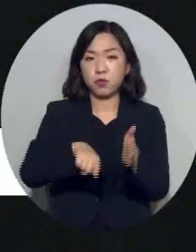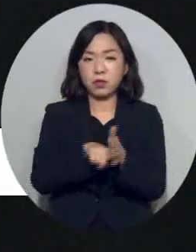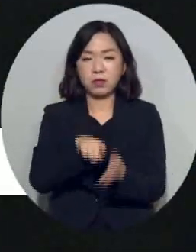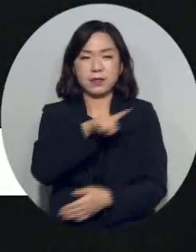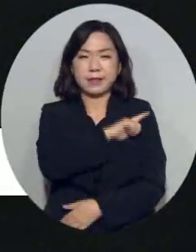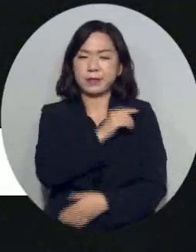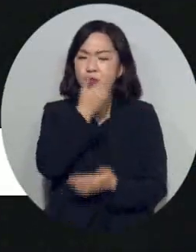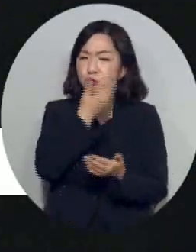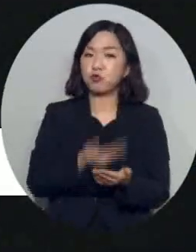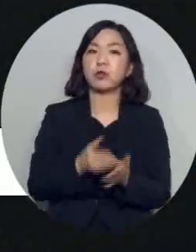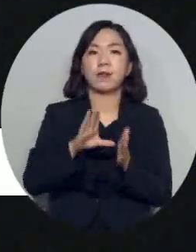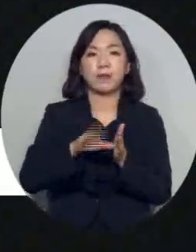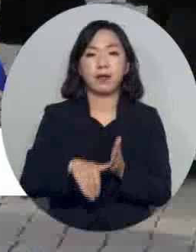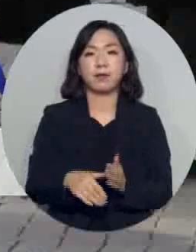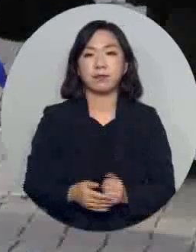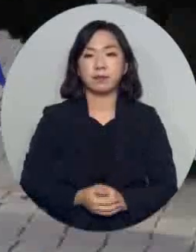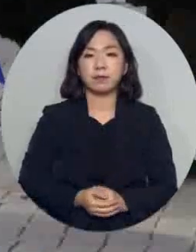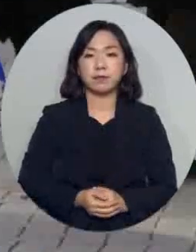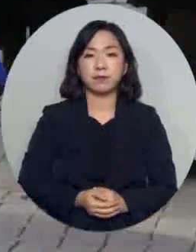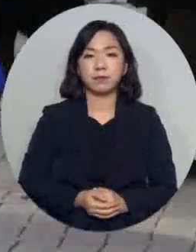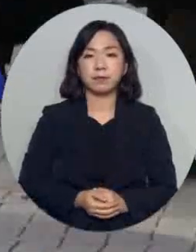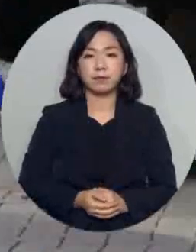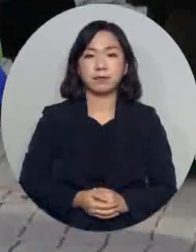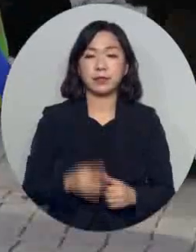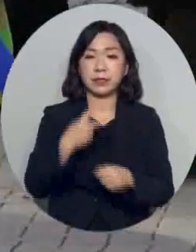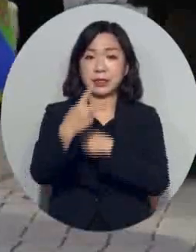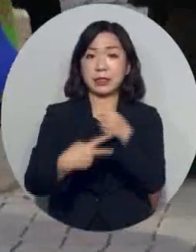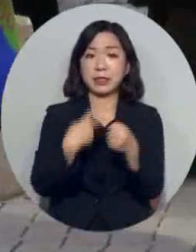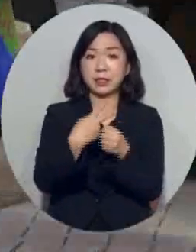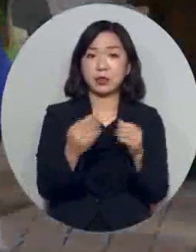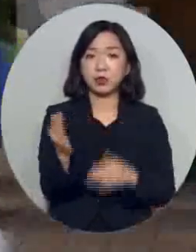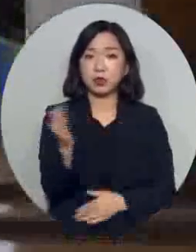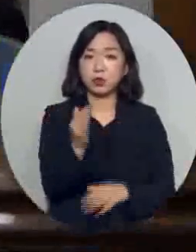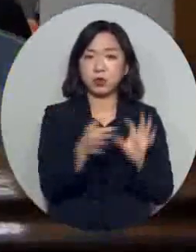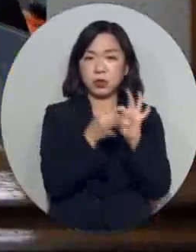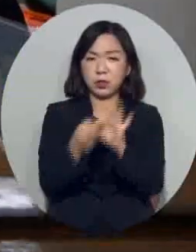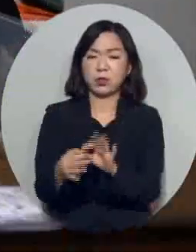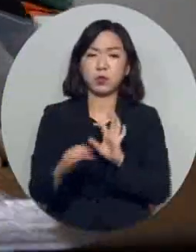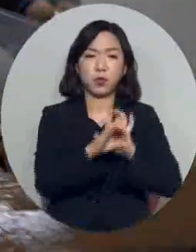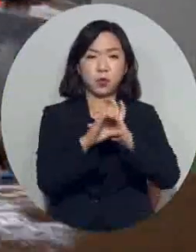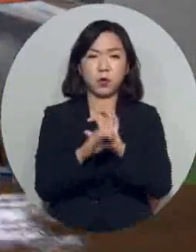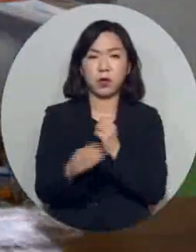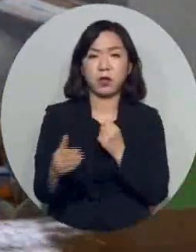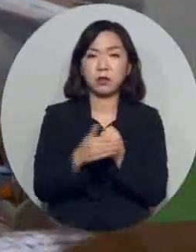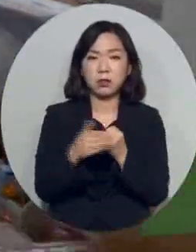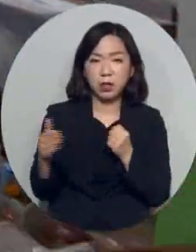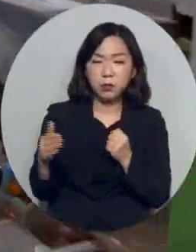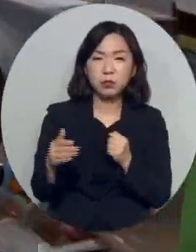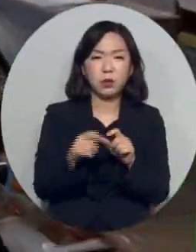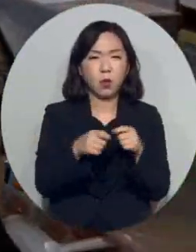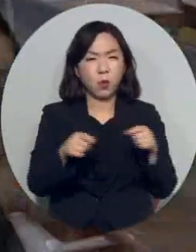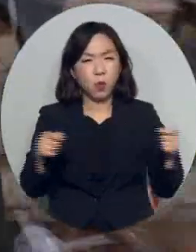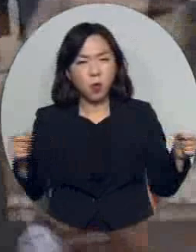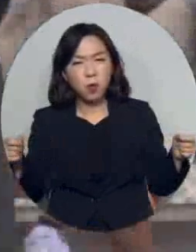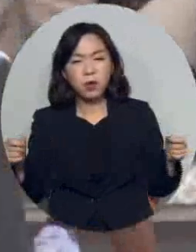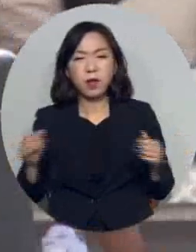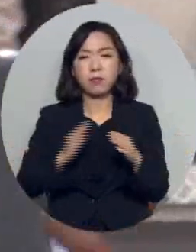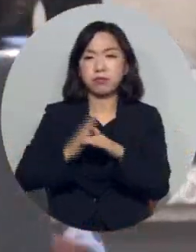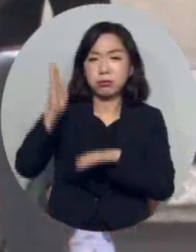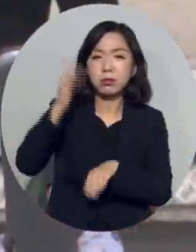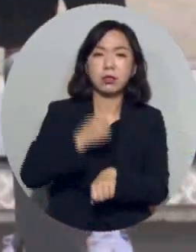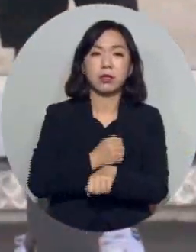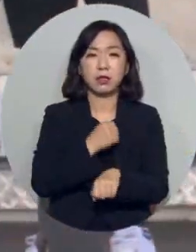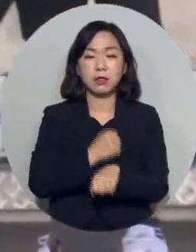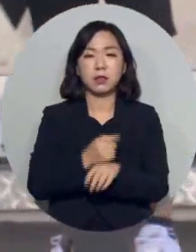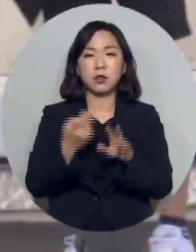가장 중요한 시기라고 생각하고 있습니다 2년 가까이 지속된 코로나 1 구의 길고 긴 터널을 지나 위드 코로나가 소소